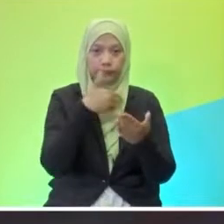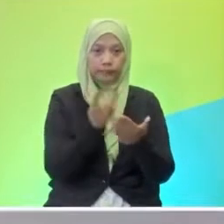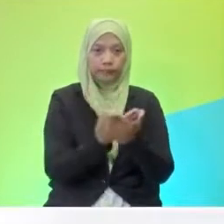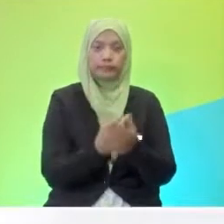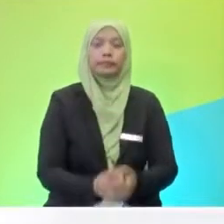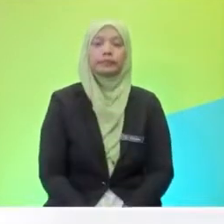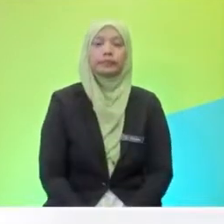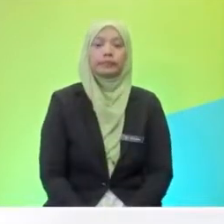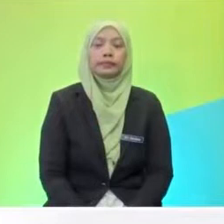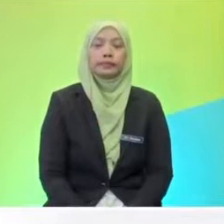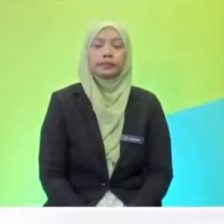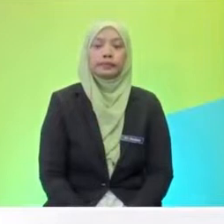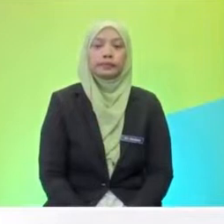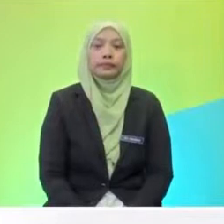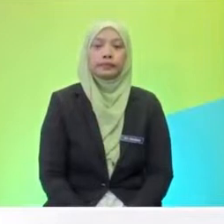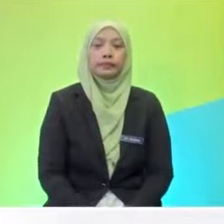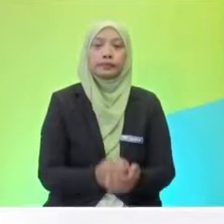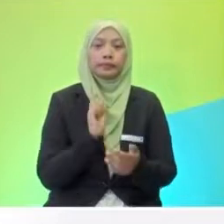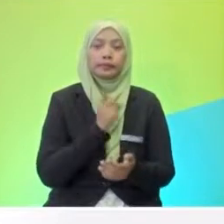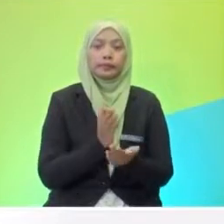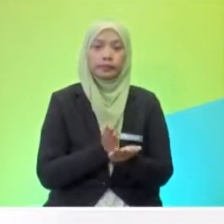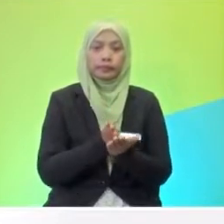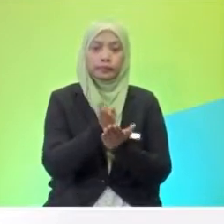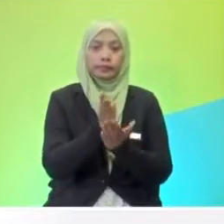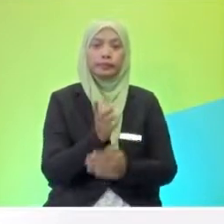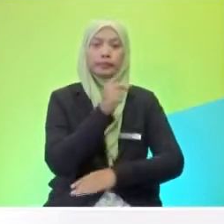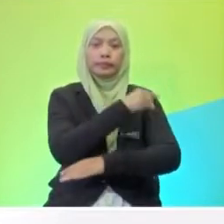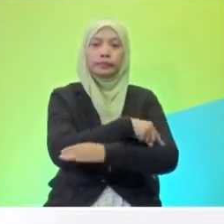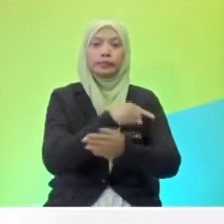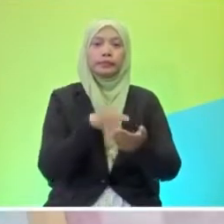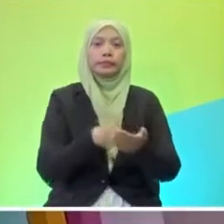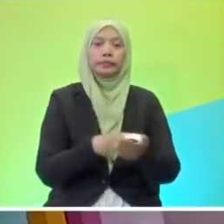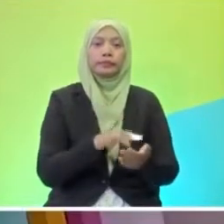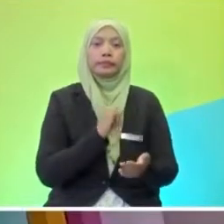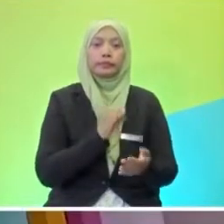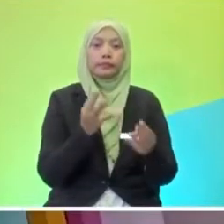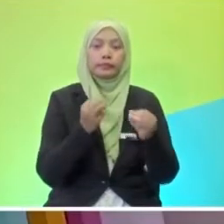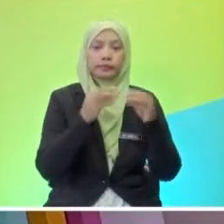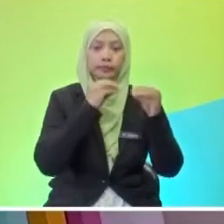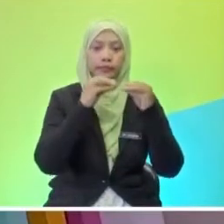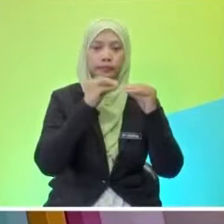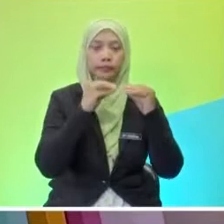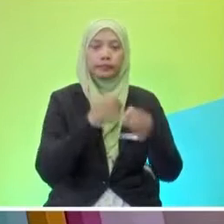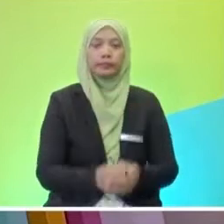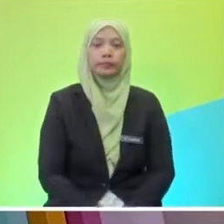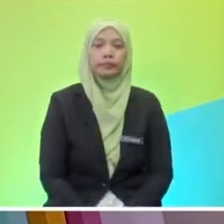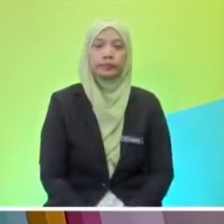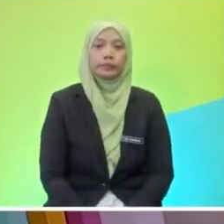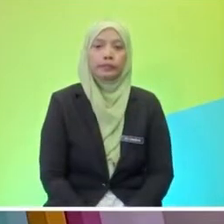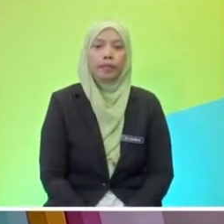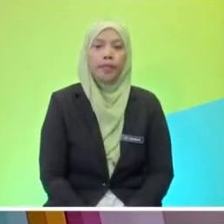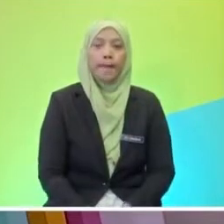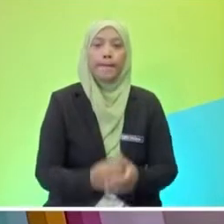Oke kita teruskan kelas kita Oke oke Hari ini saya enak aja awak semua tentang bab 3